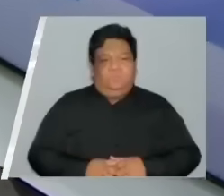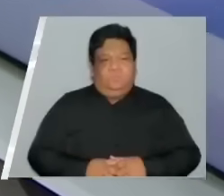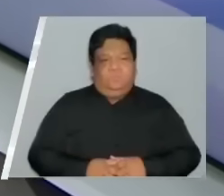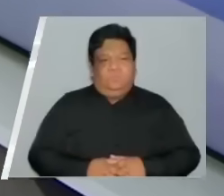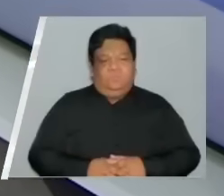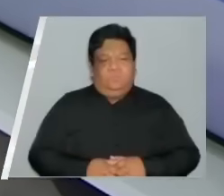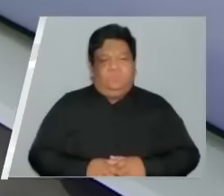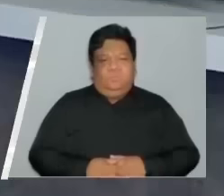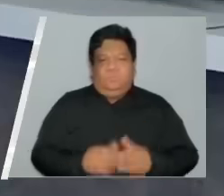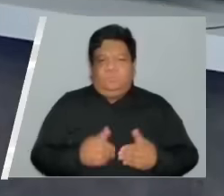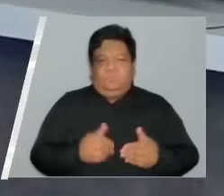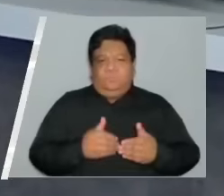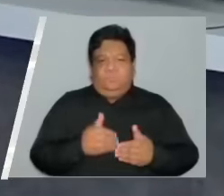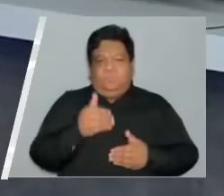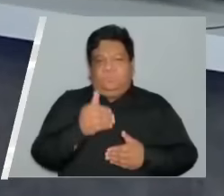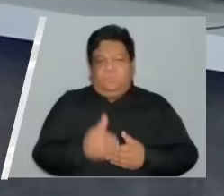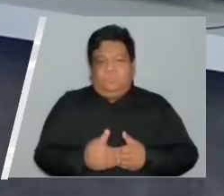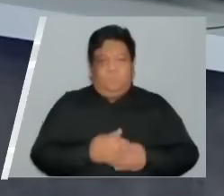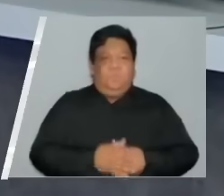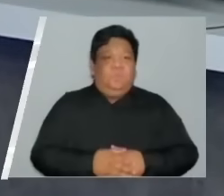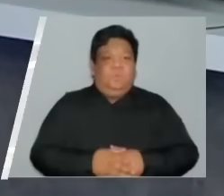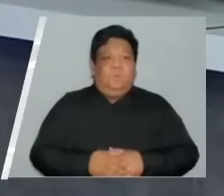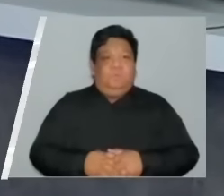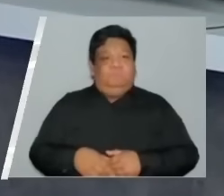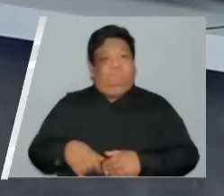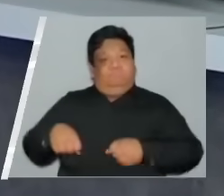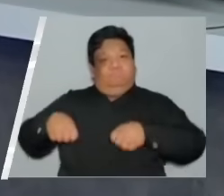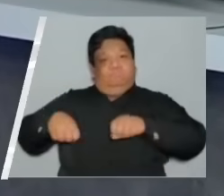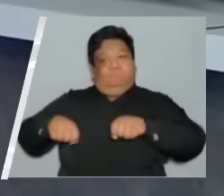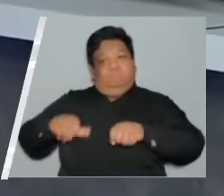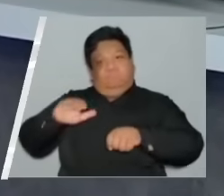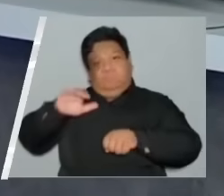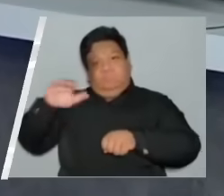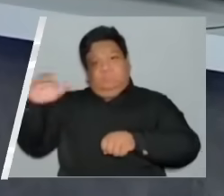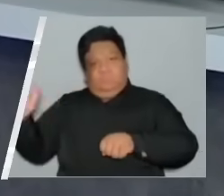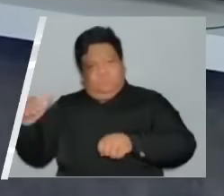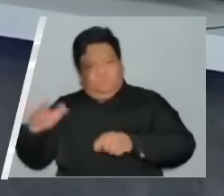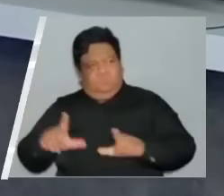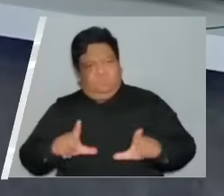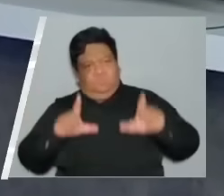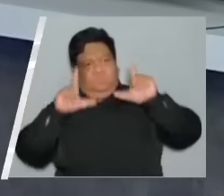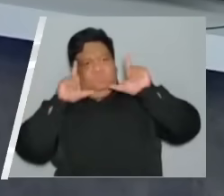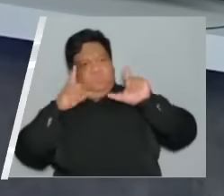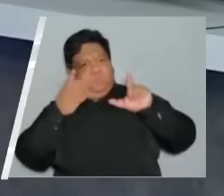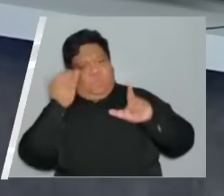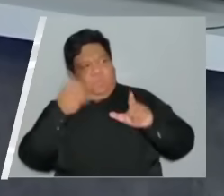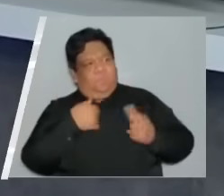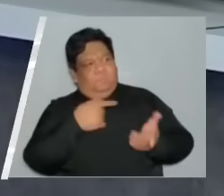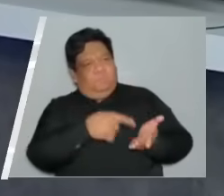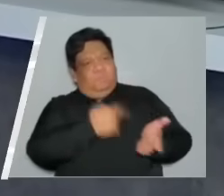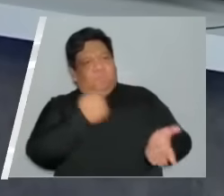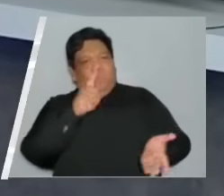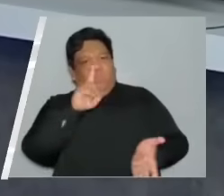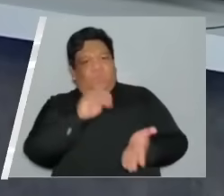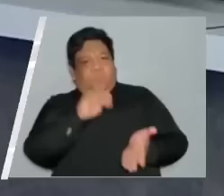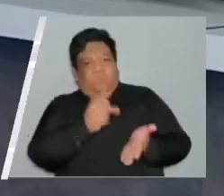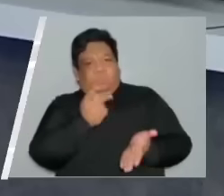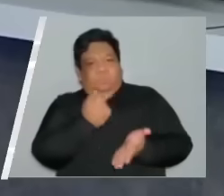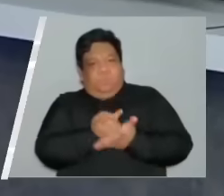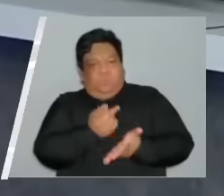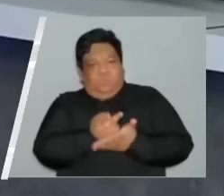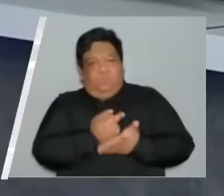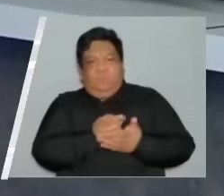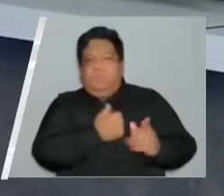Dumepensa ang isang tricycle driver na binatikos online matapos siyang maningil umano ng 1,000 pisong pamasahe sa isang dayuhang turista. Giit